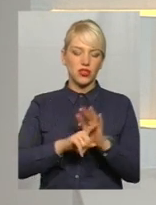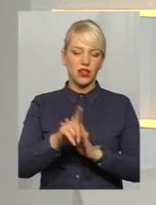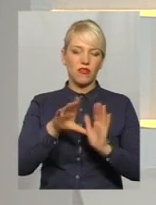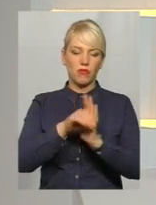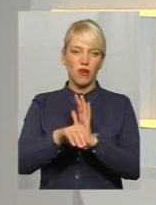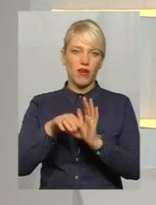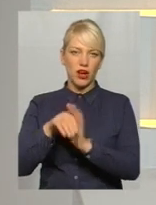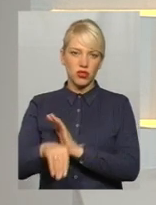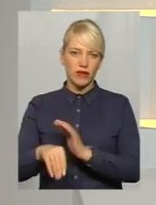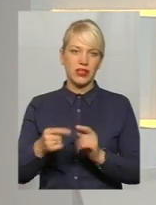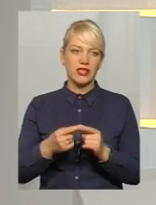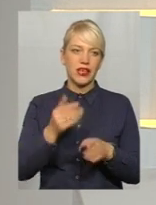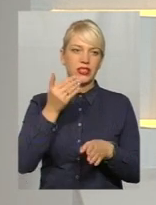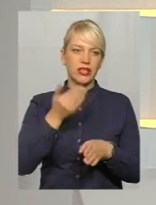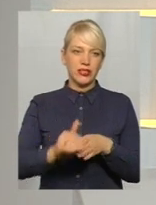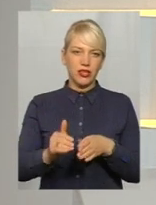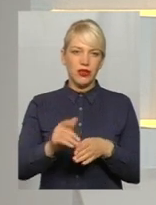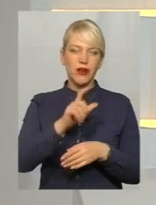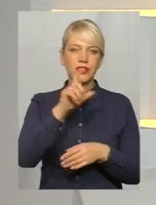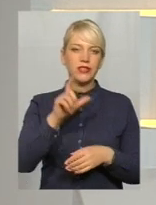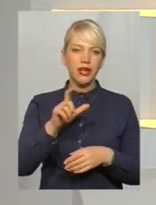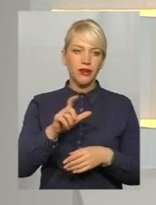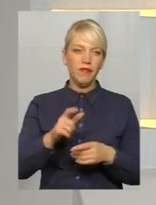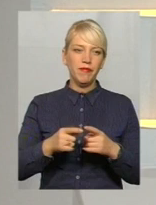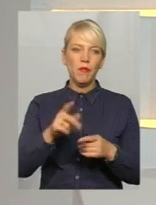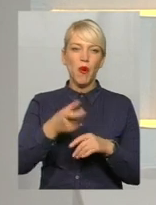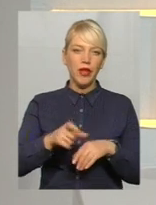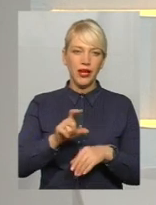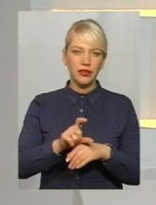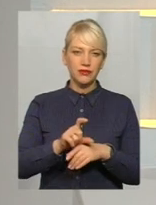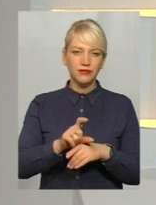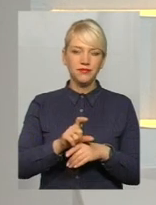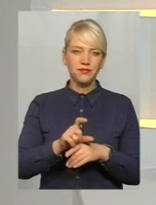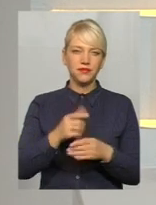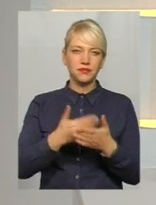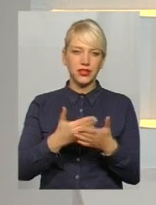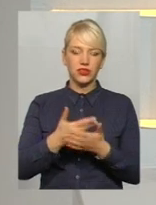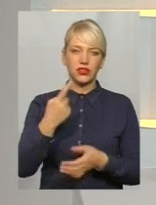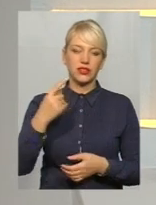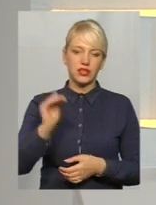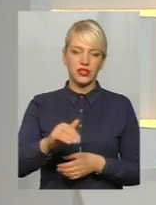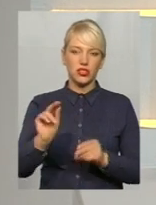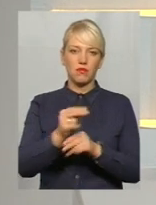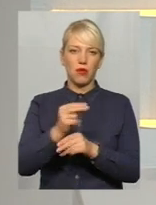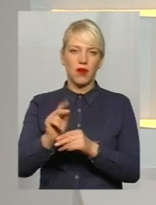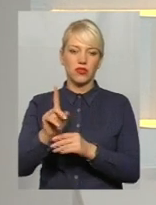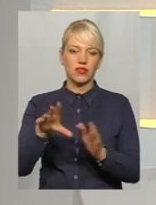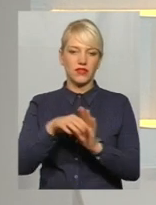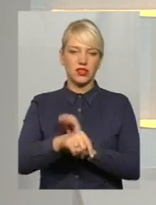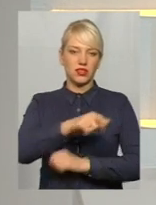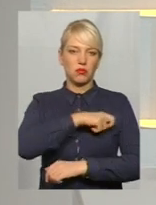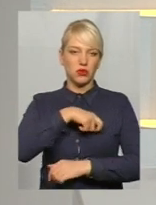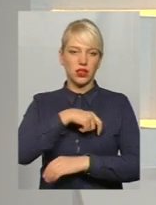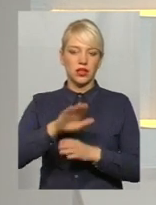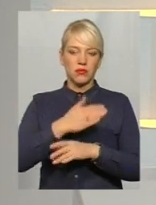аспектах. Частину із понад близько тисячі поправок, які внесли депутати